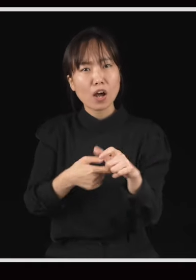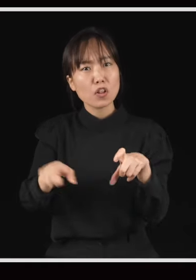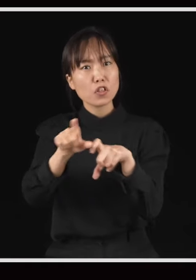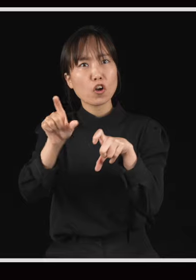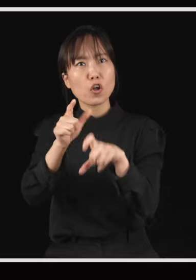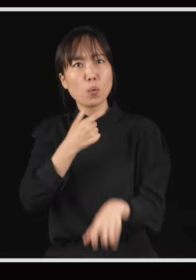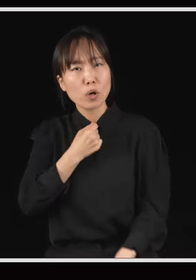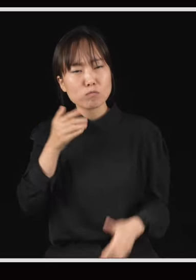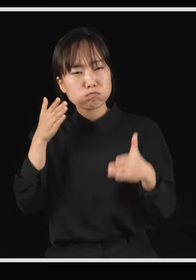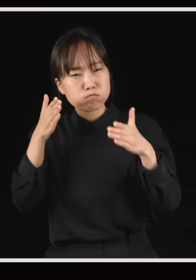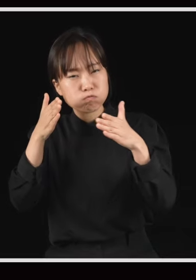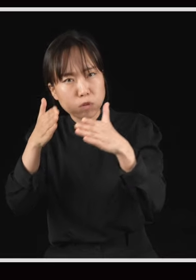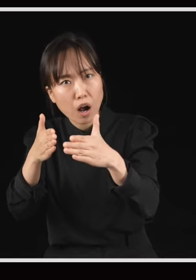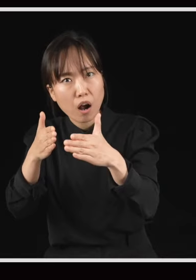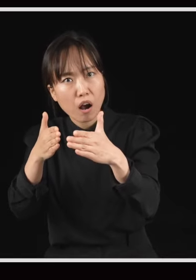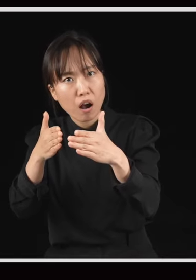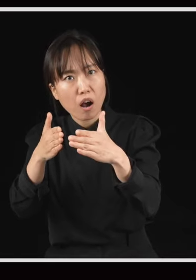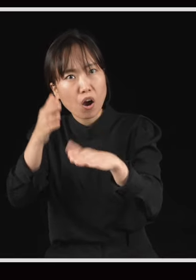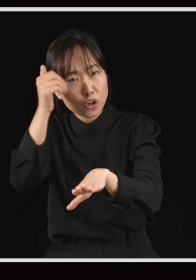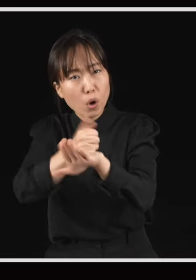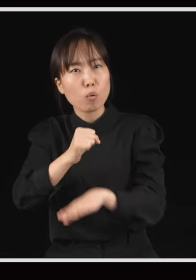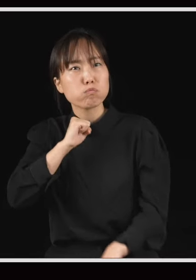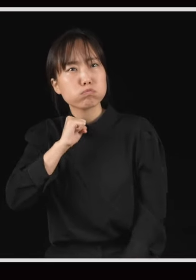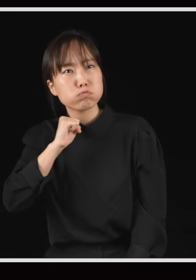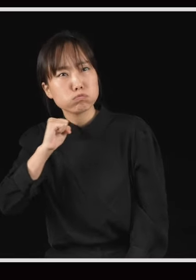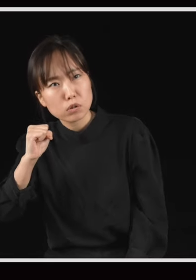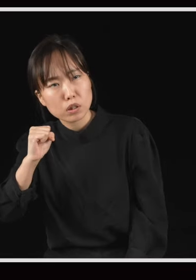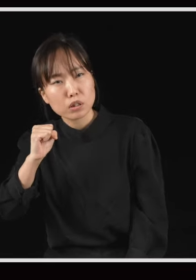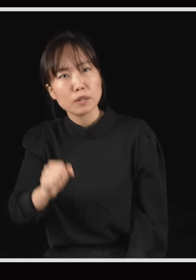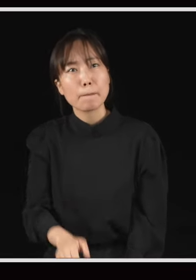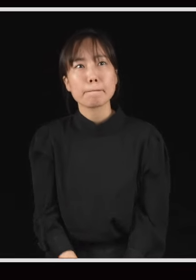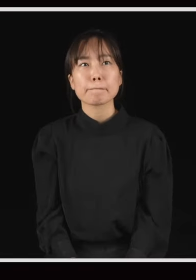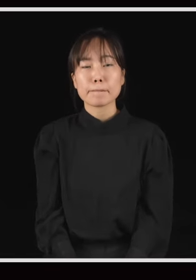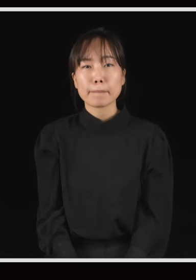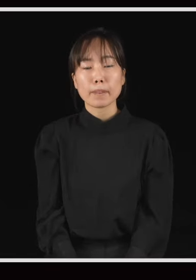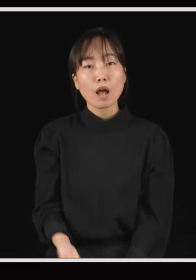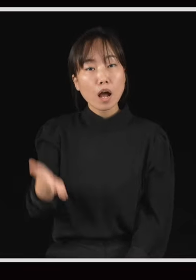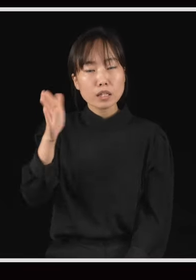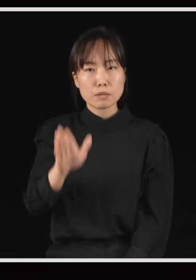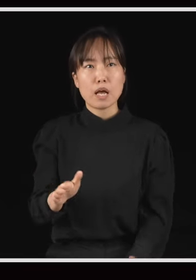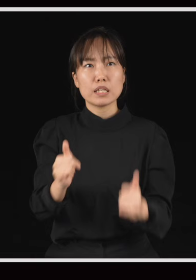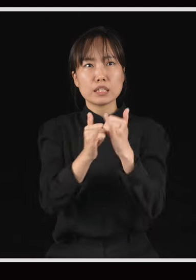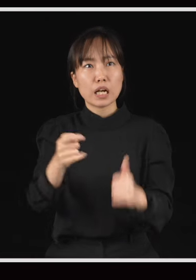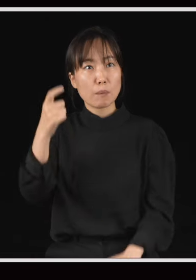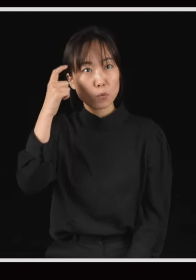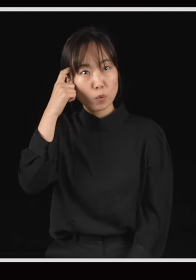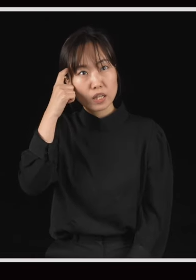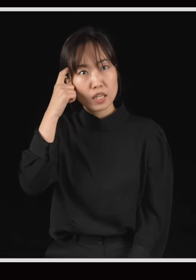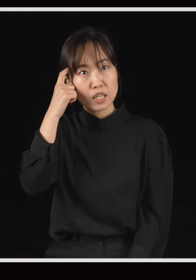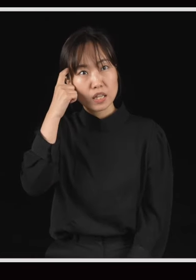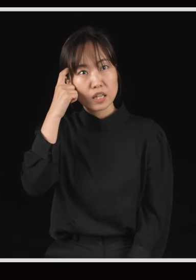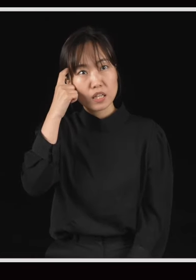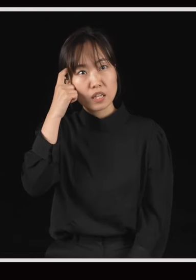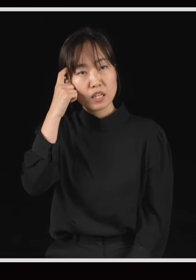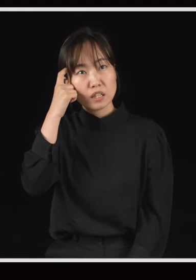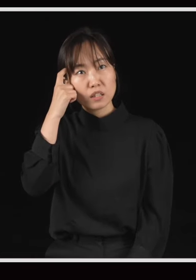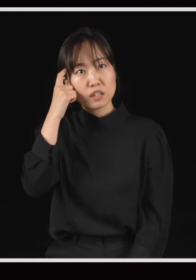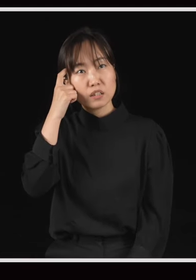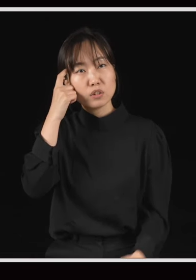그리고 이것에 이제 훅 뜨인되게 돼요. 그러니까 더 이런 것들을 찾게 돼요. 문제는 사람의